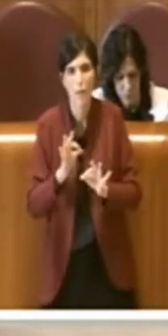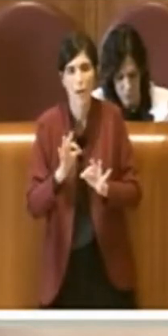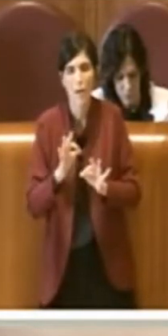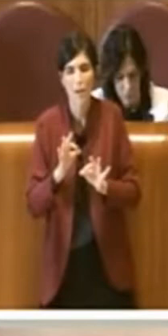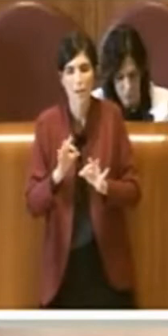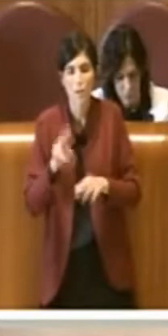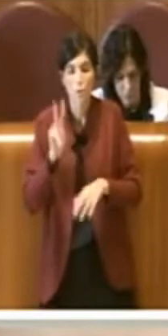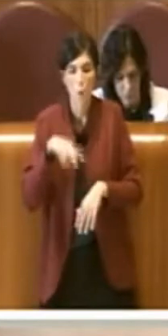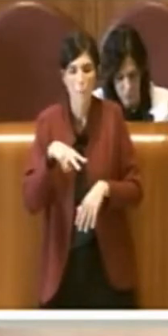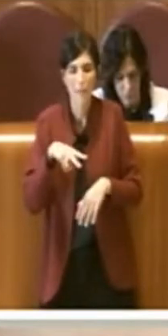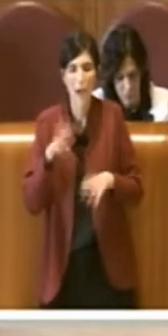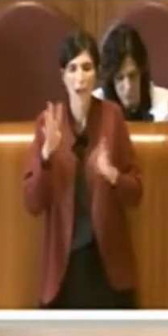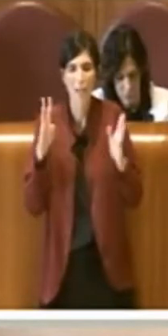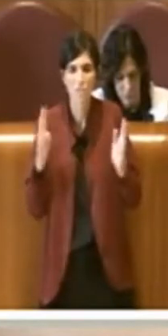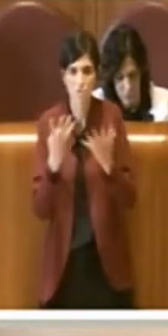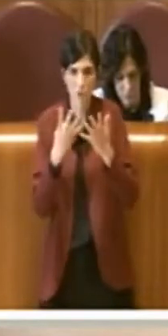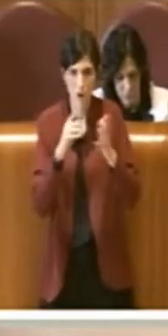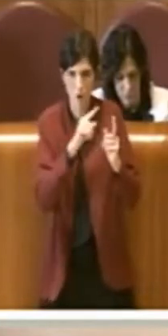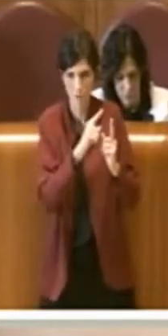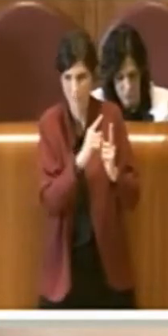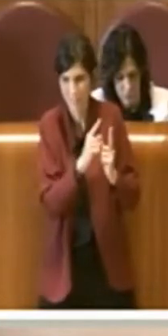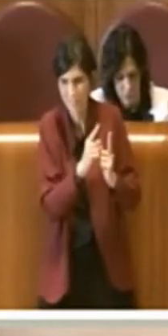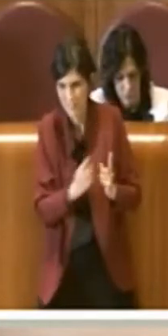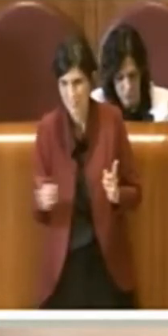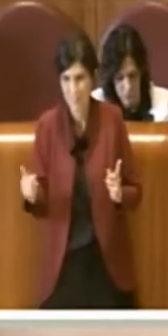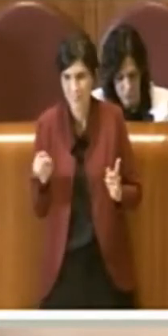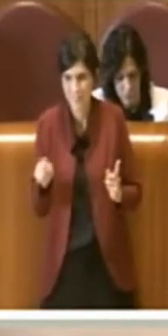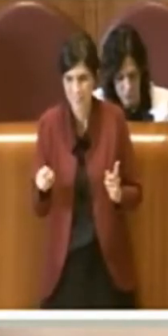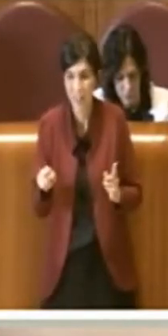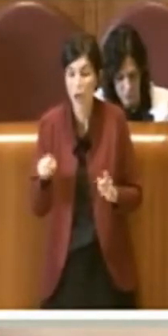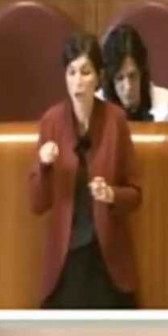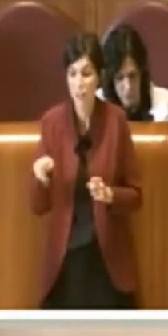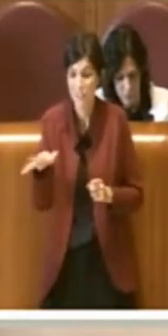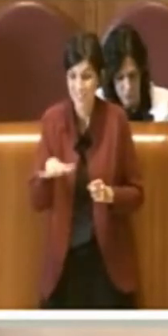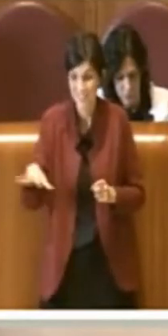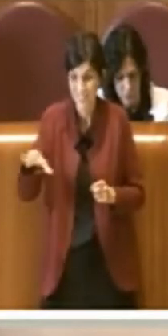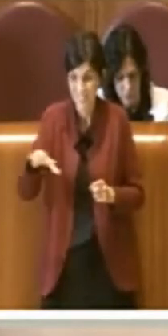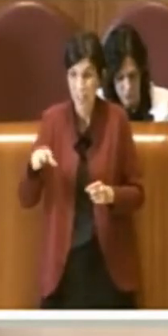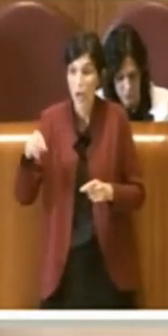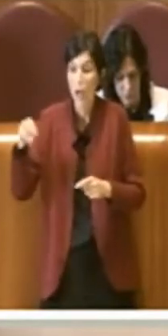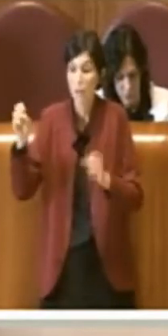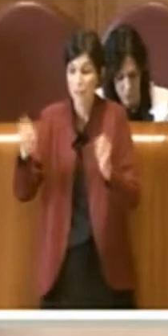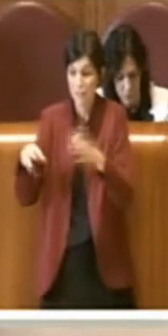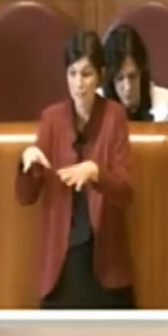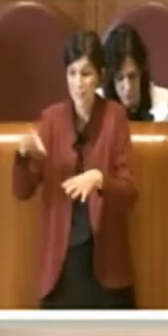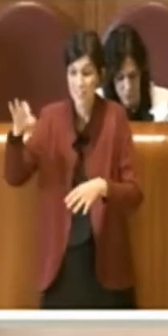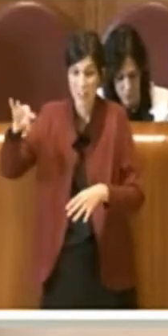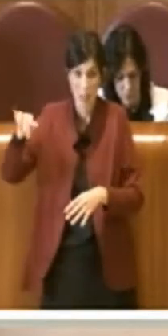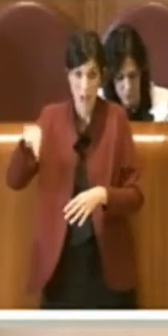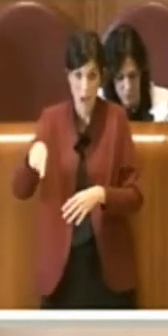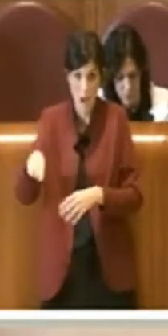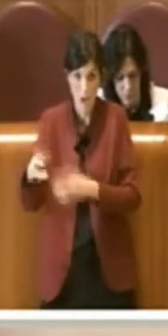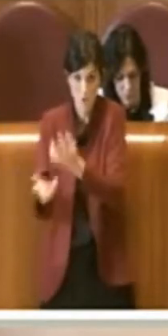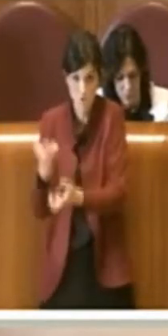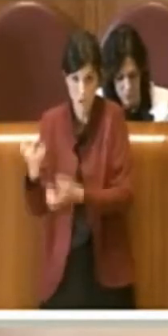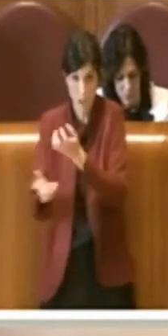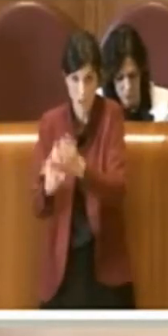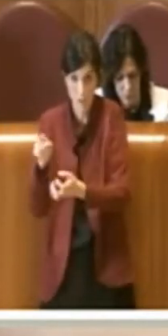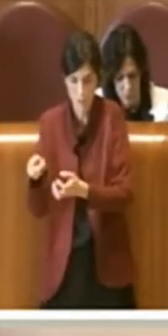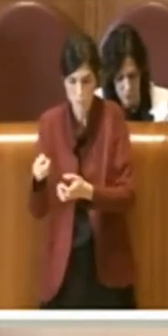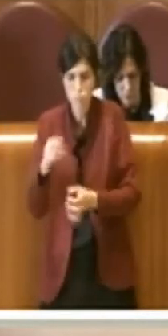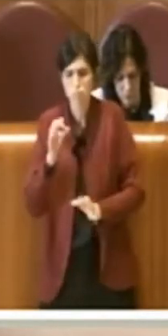del 2019, con l'incendio del Salario, partire con 4 impianti e trovarsi con un impianto in meno è un